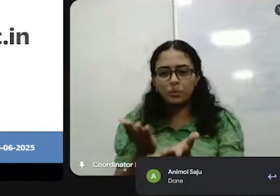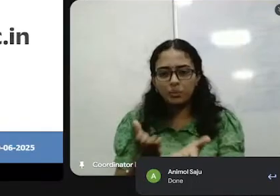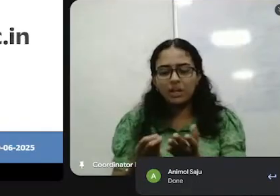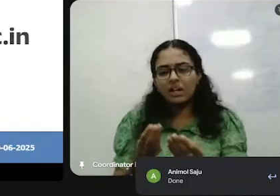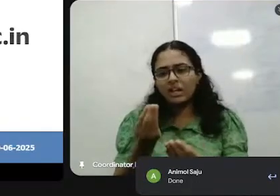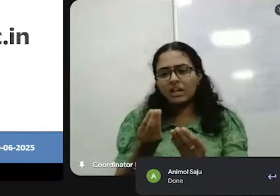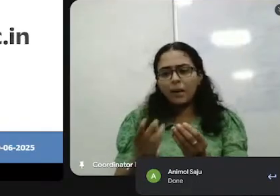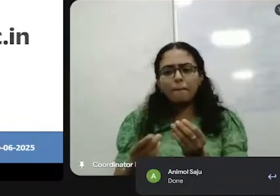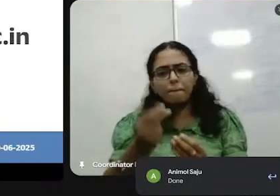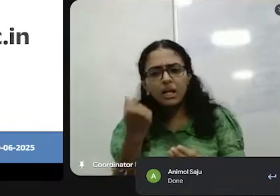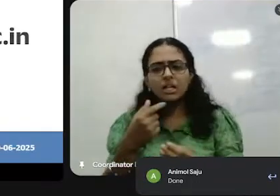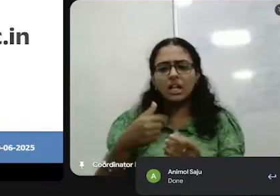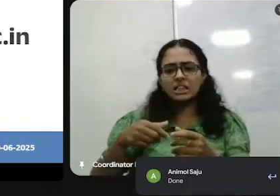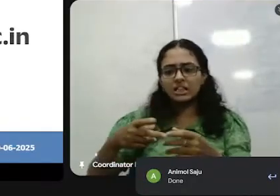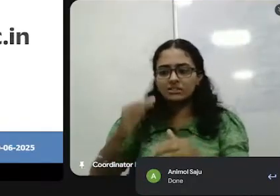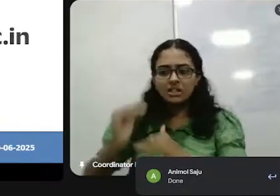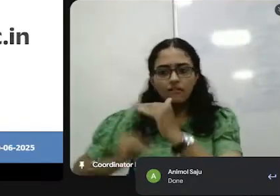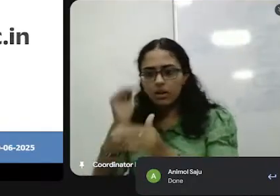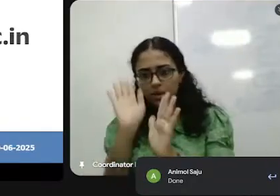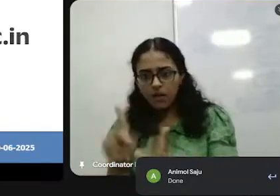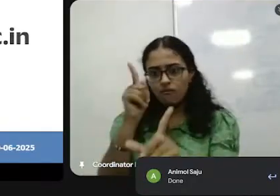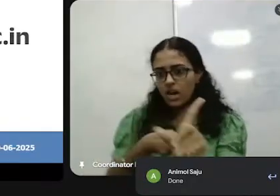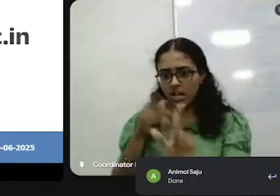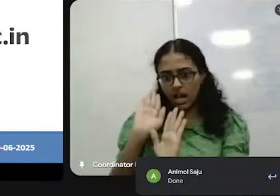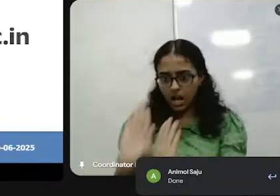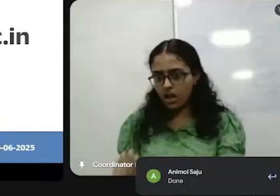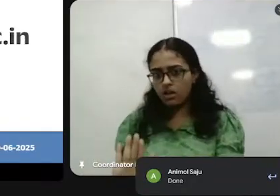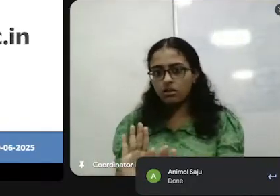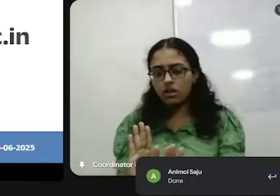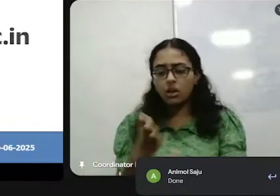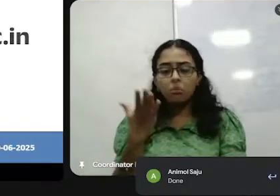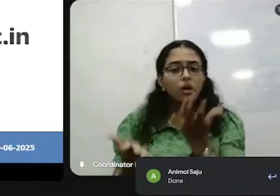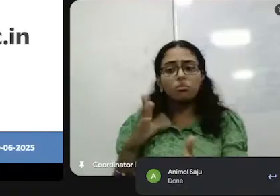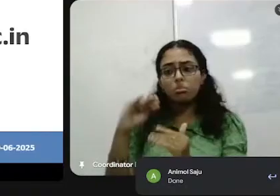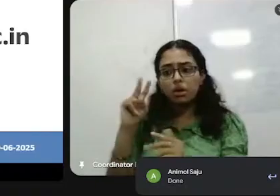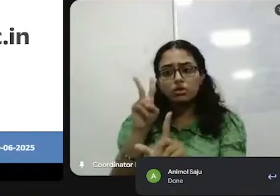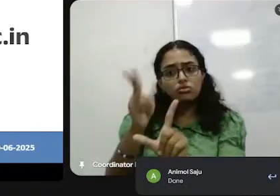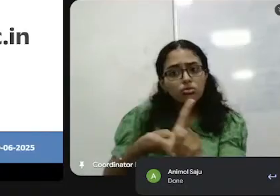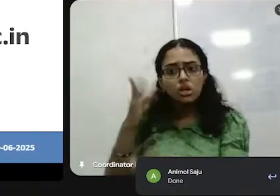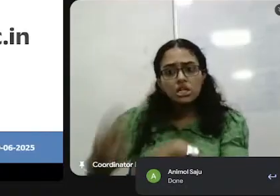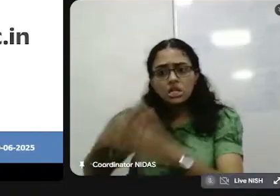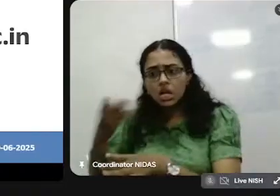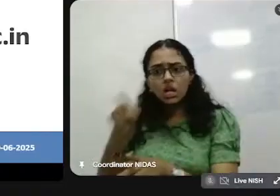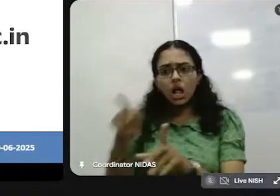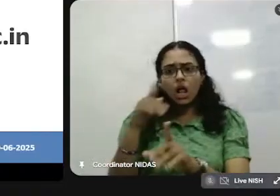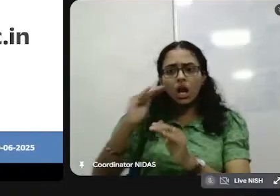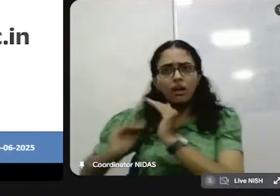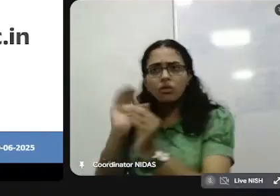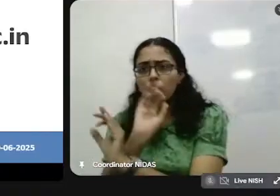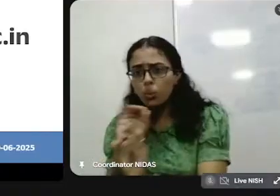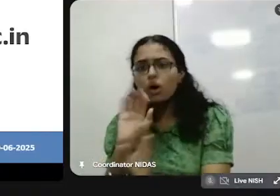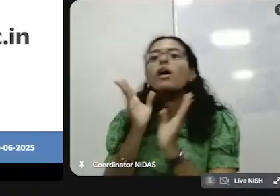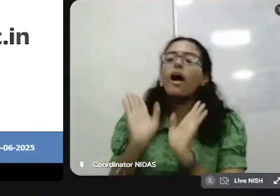പെട്ടെന്ന് ഇംപ്രൂവ്മെന്റ്സ് വരാനുള്ള സാധ്യത 1 വർഷത്തിലുണ്ട് എന്ന് പറഞ്ഞ് 2 വർഷം കഴിഞ്ഞ് ഇംപ്രൂവ്മെന്റ് വരില്ല എന്നില്ല കേട്ടോ. റീഹാബിലിറ്റേഷൻ